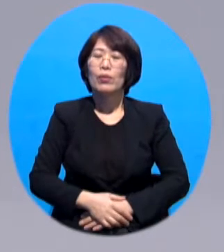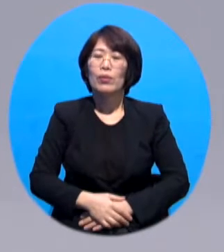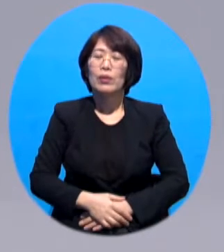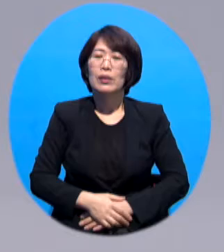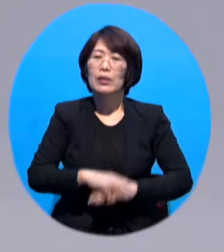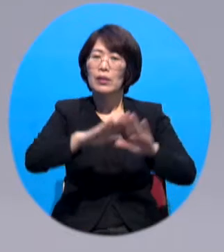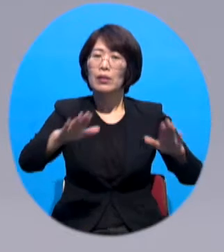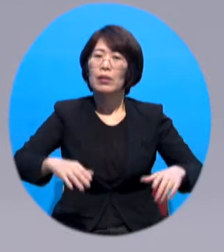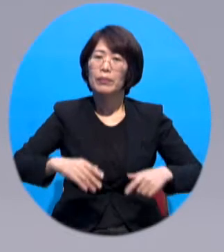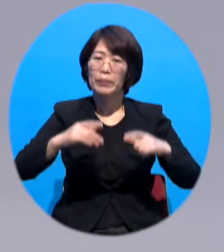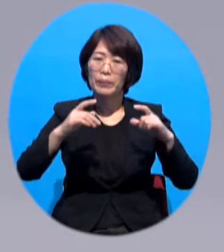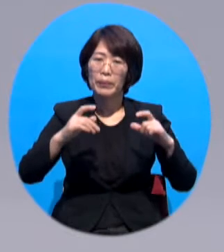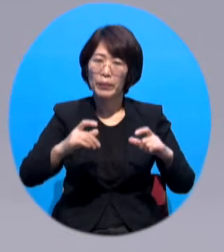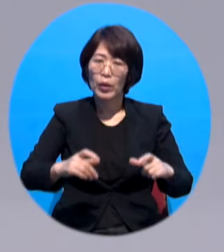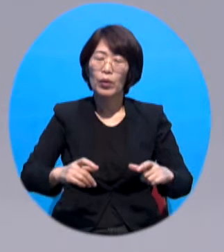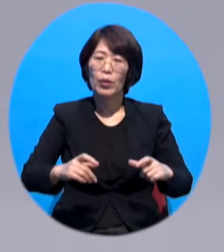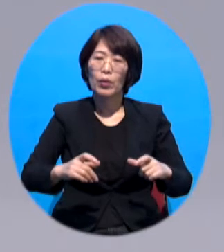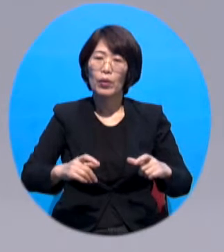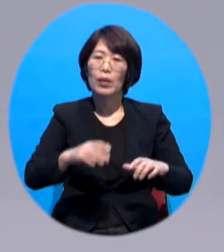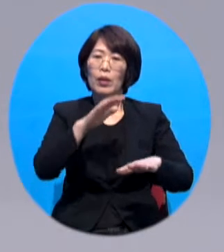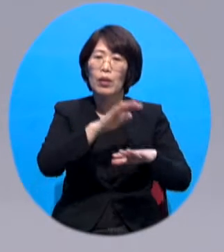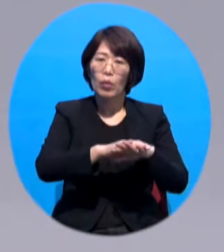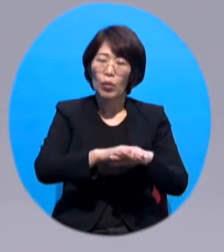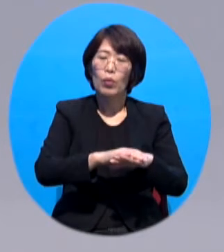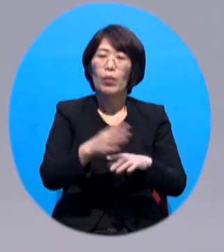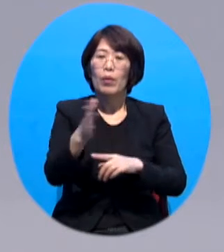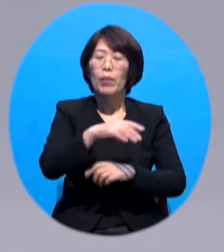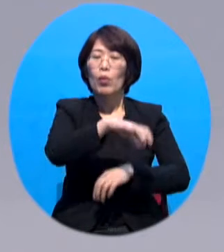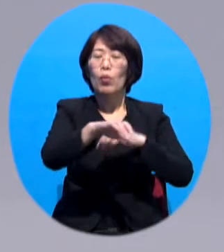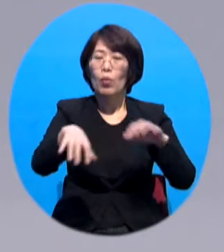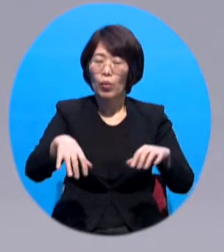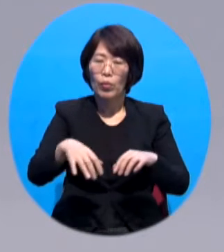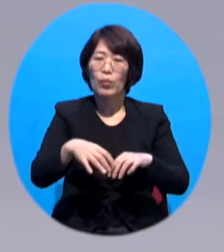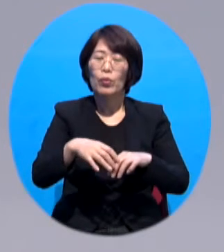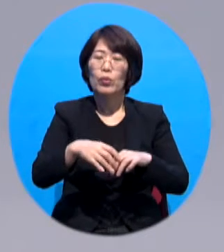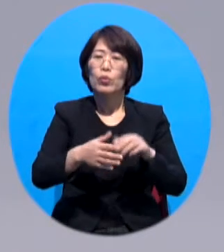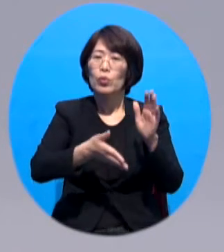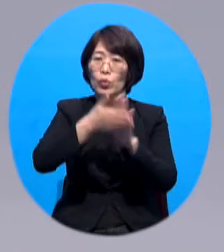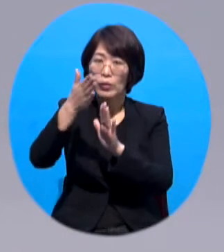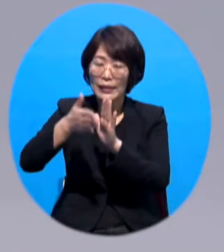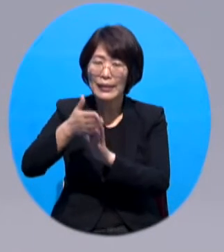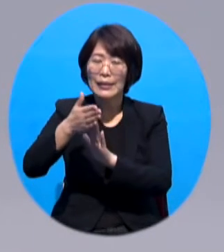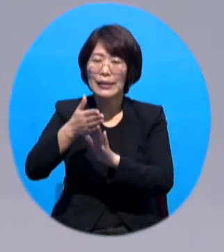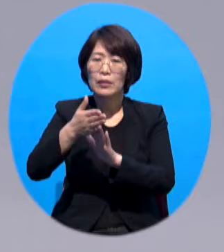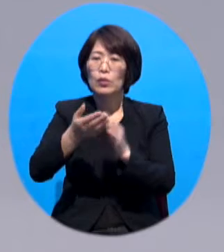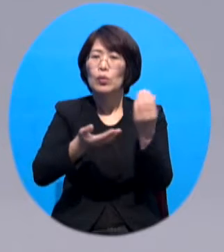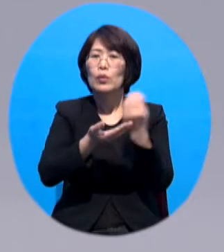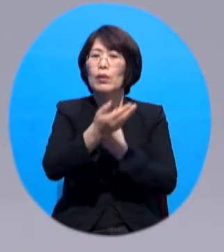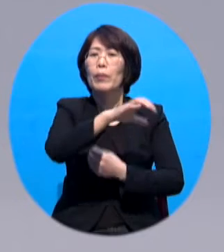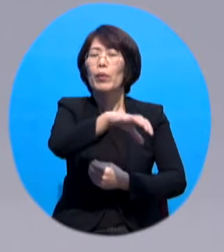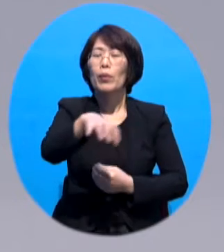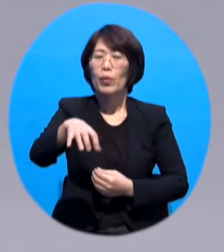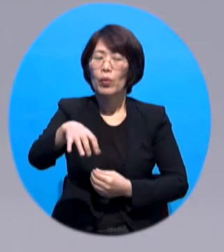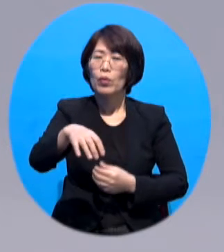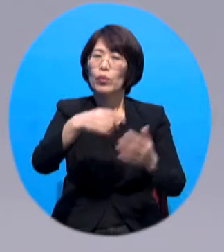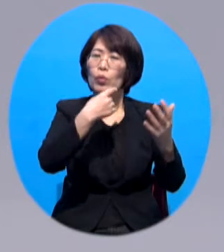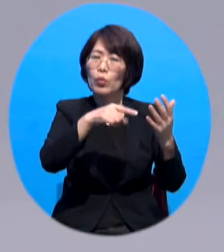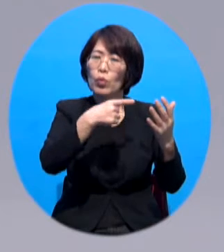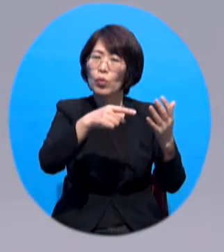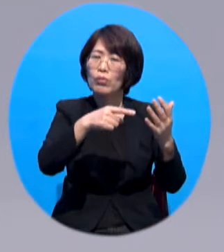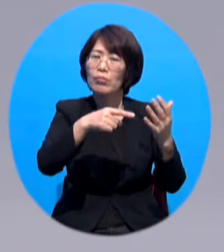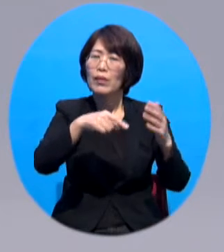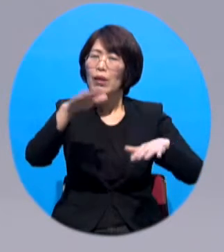전남의 농어 천관 그리고 토시 백지 이런 교육격차